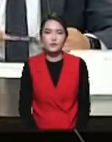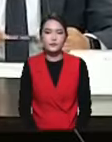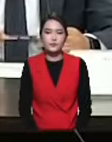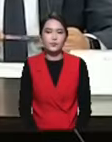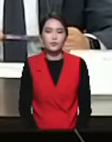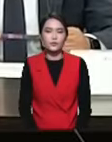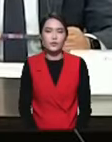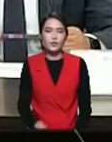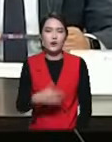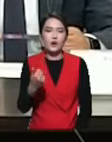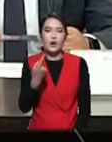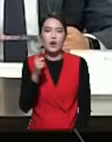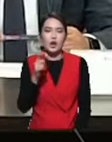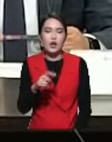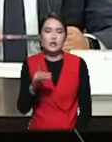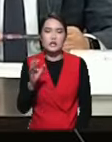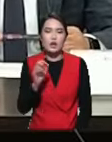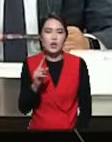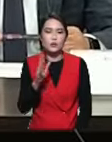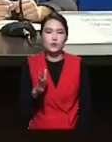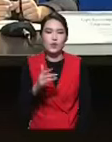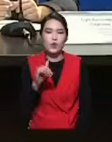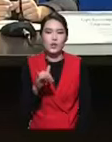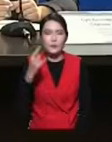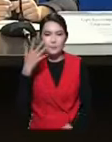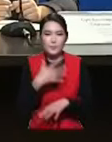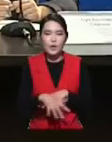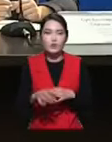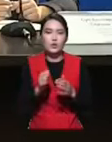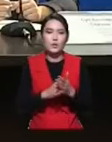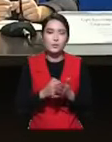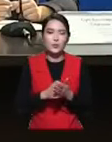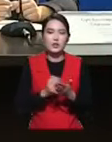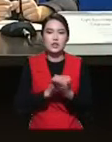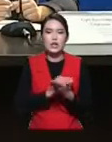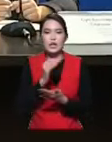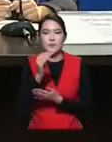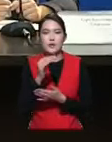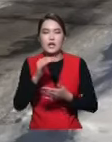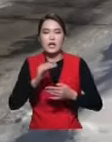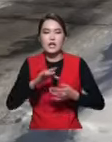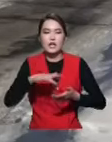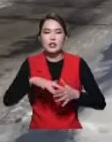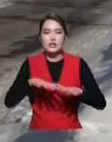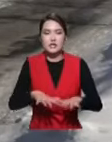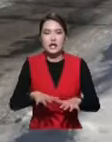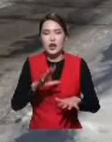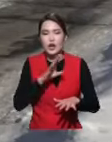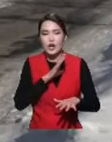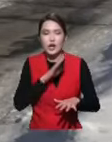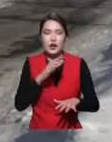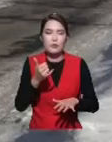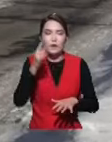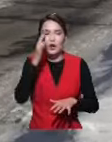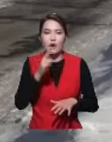ошибемся. 1 литр газа равняется в эквивалентном соотношении к 5 килограммам тротила. А жители